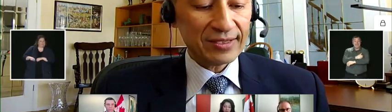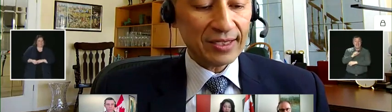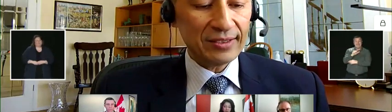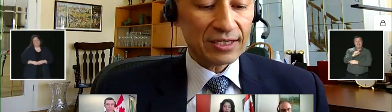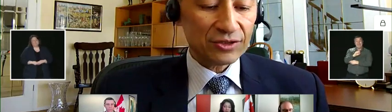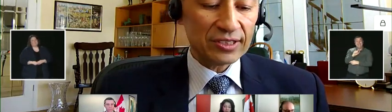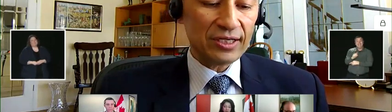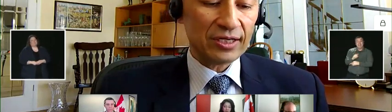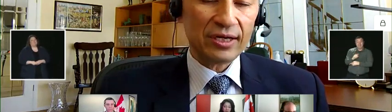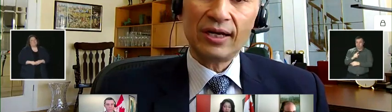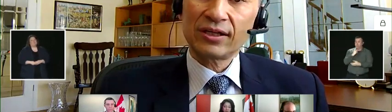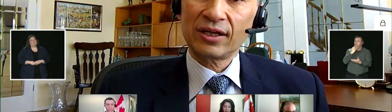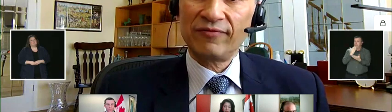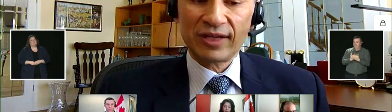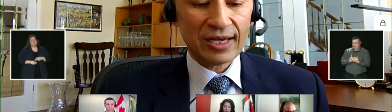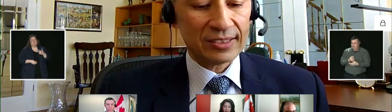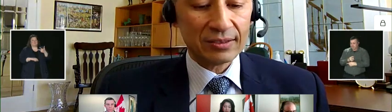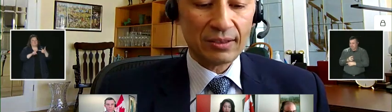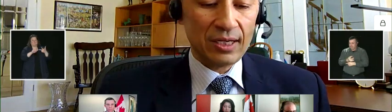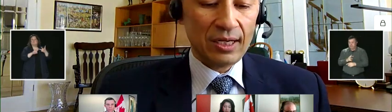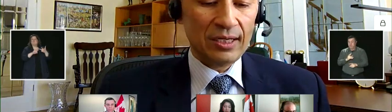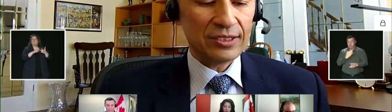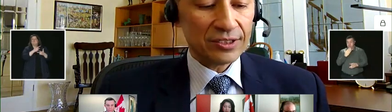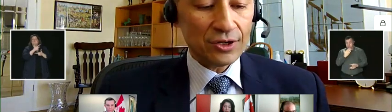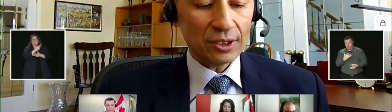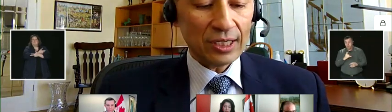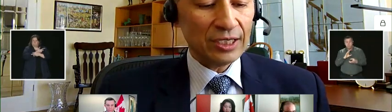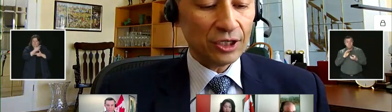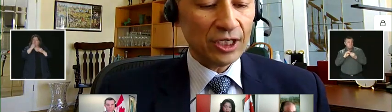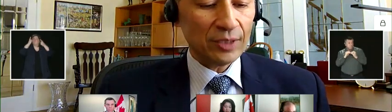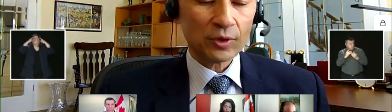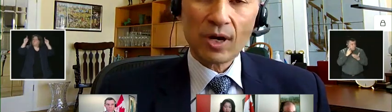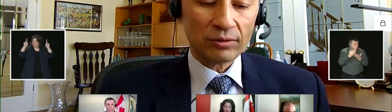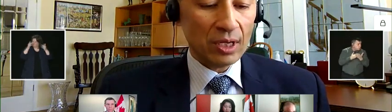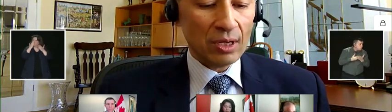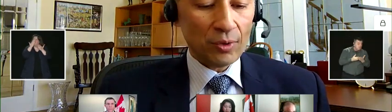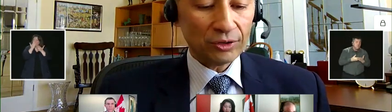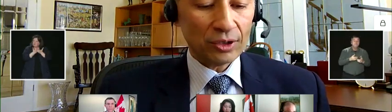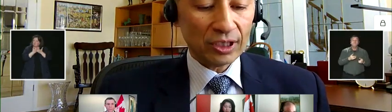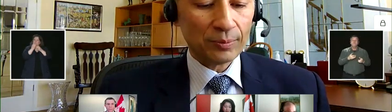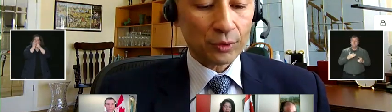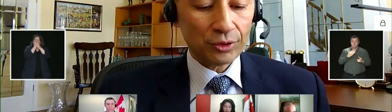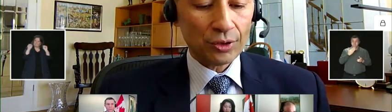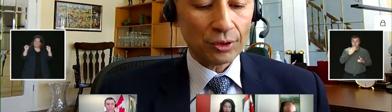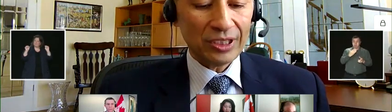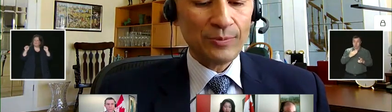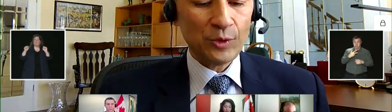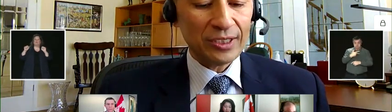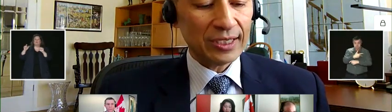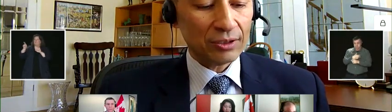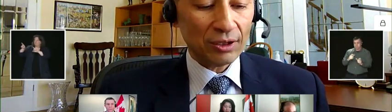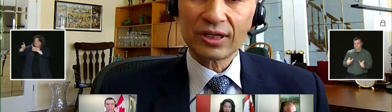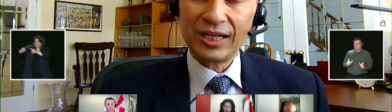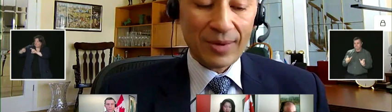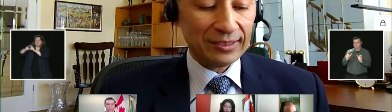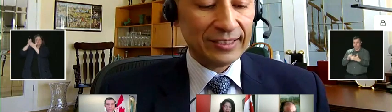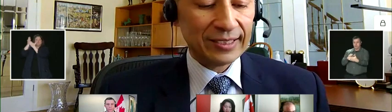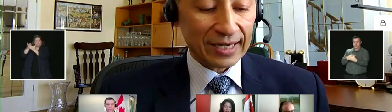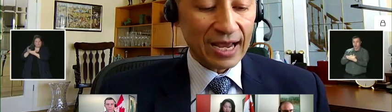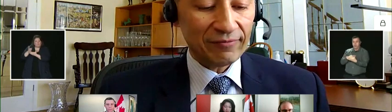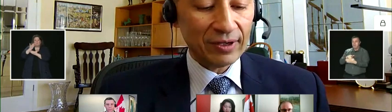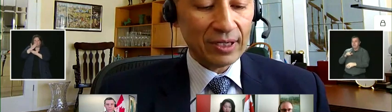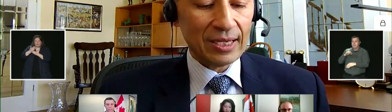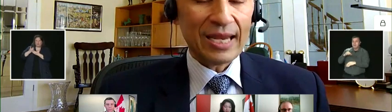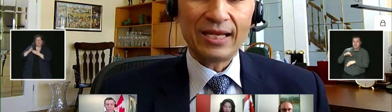Le vaccin d'AstraZeneca est très efficace. Il est sûr et les données probantes montrent qu'il procure une immunité contre les